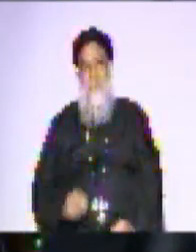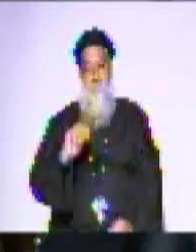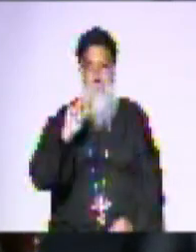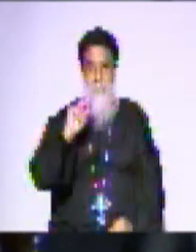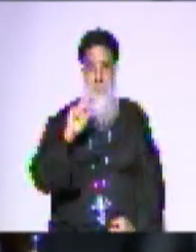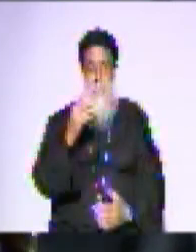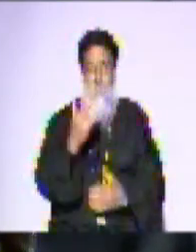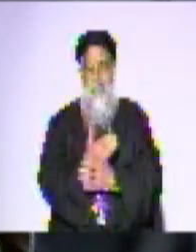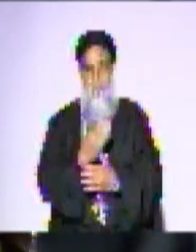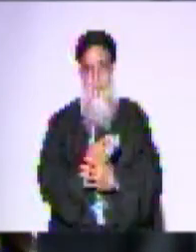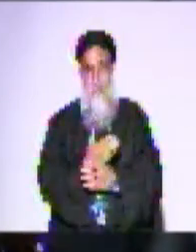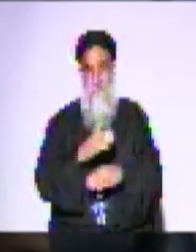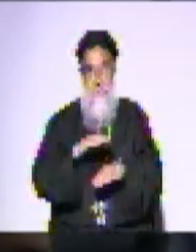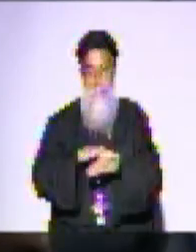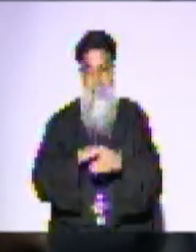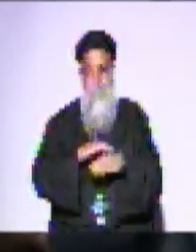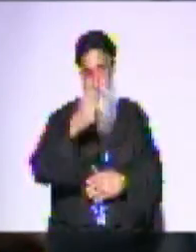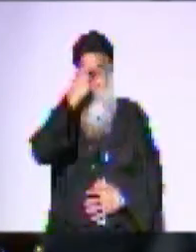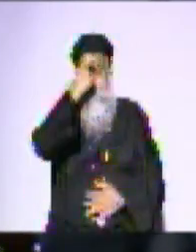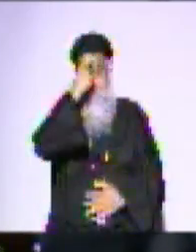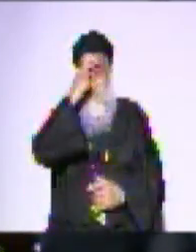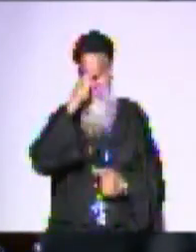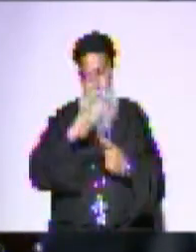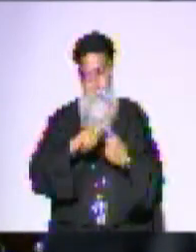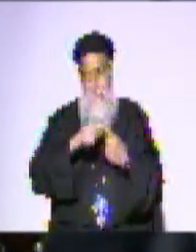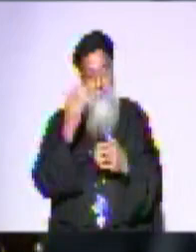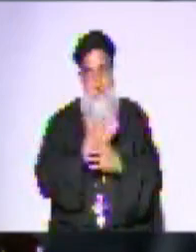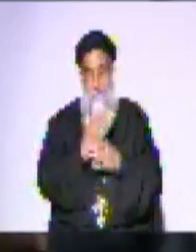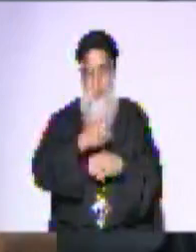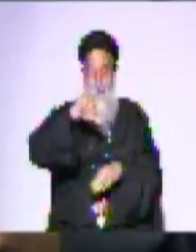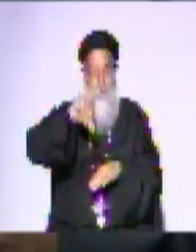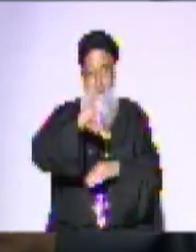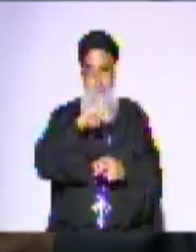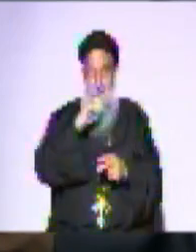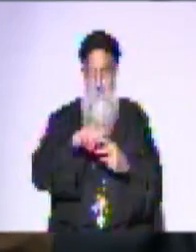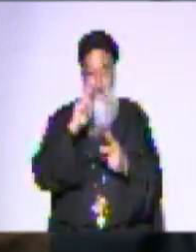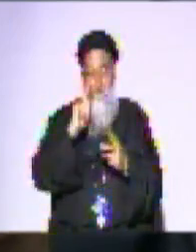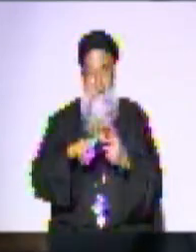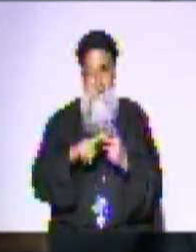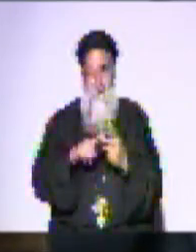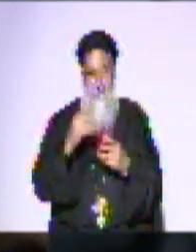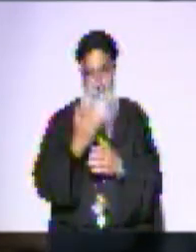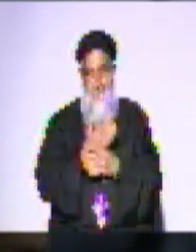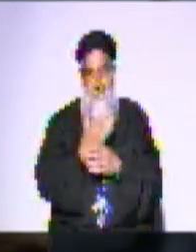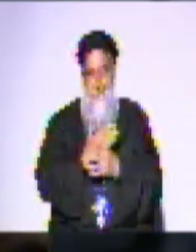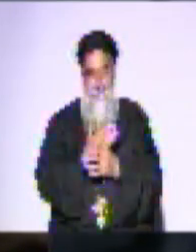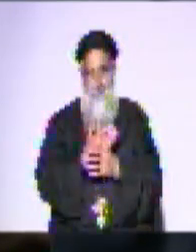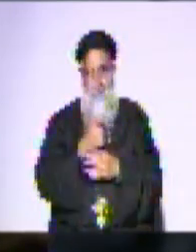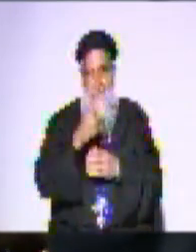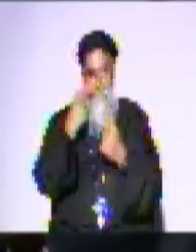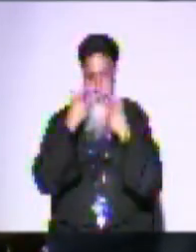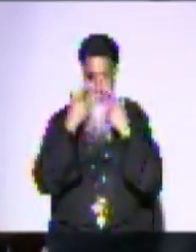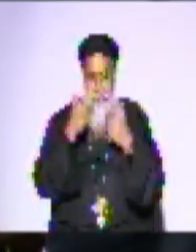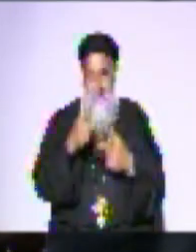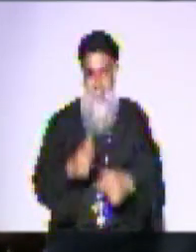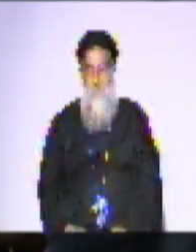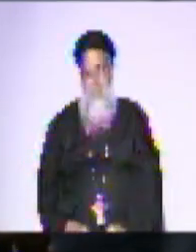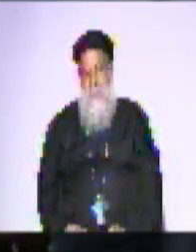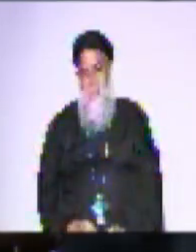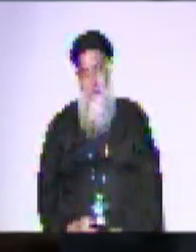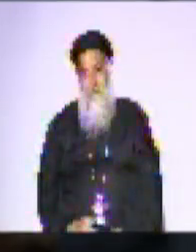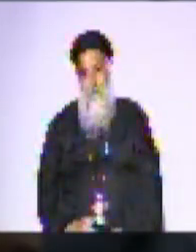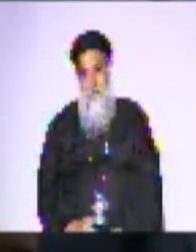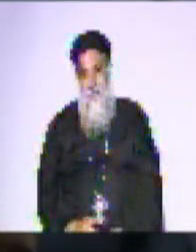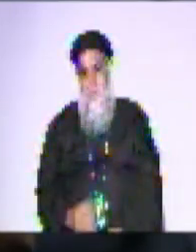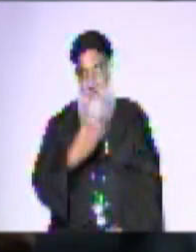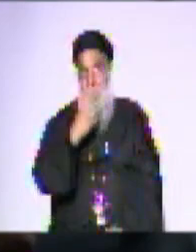فبيقولوا بالنسبة لمسحة المرضى واللقان ليه الزيت وليه المية؟ يعني ليه الحاجة الحسية؟ يعني مدام